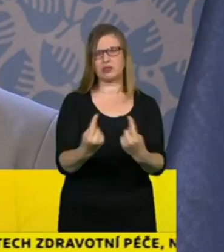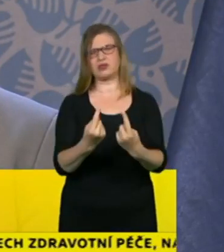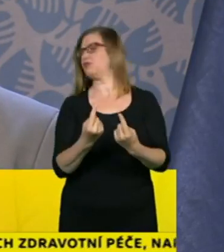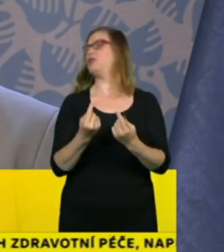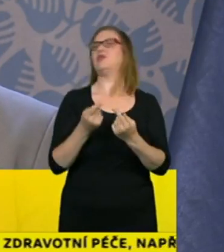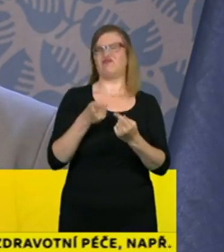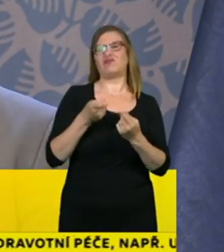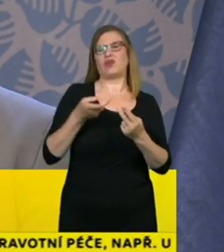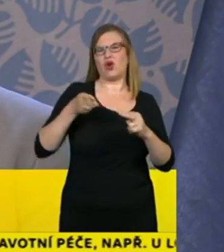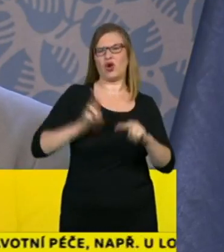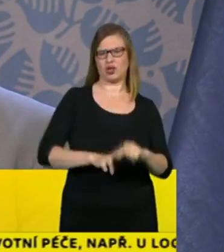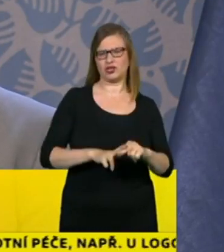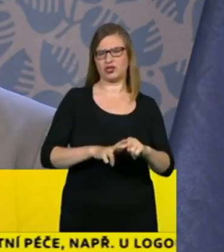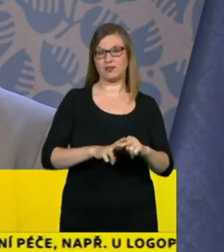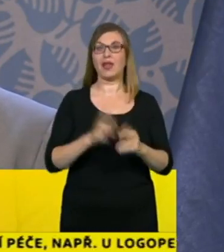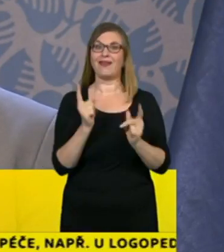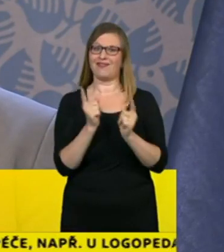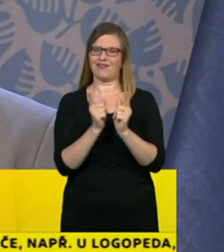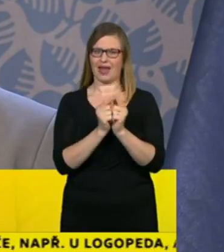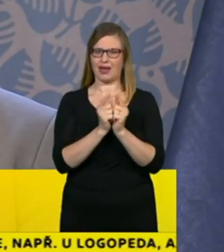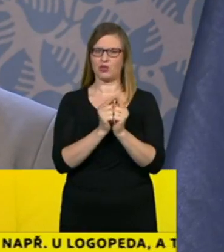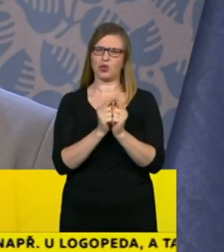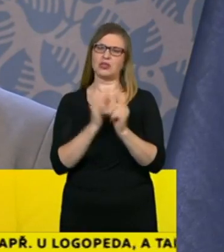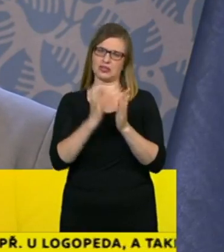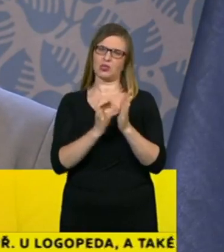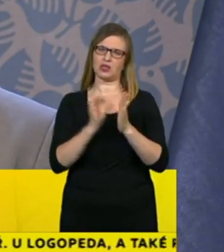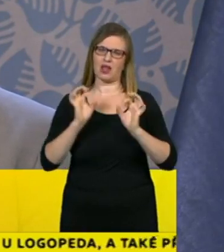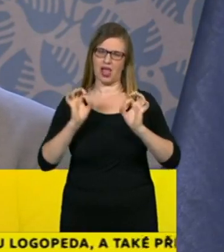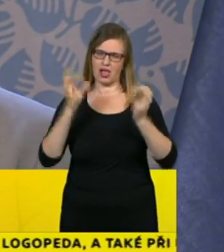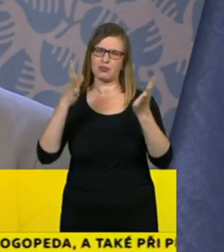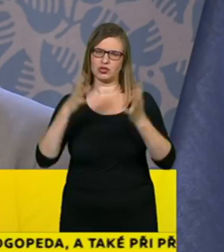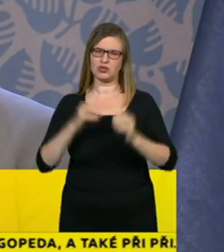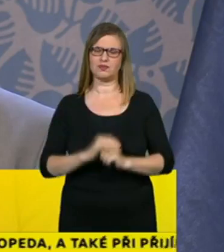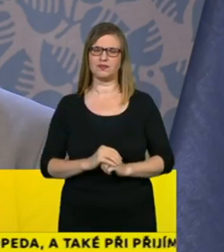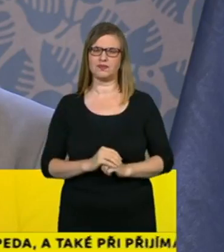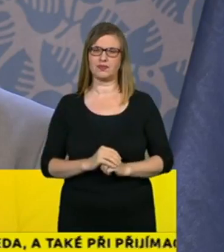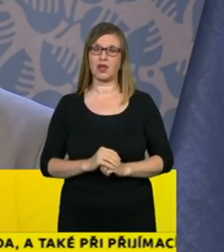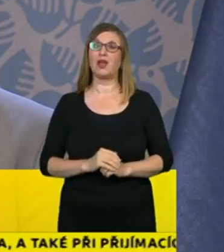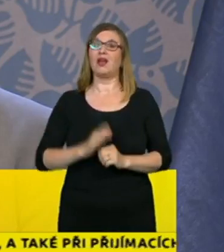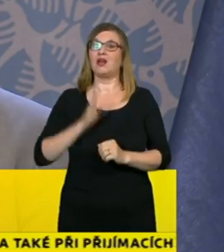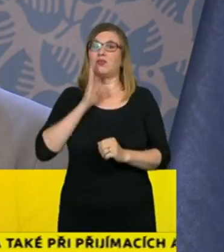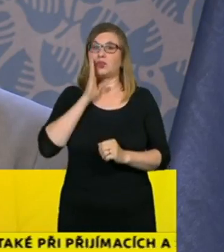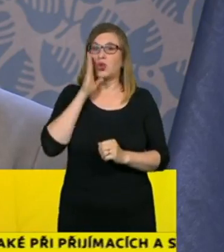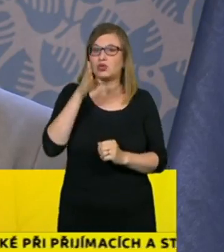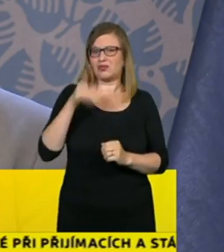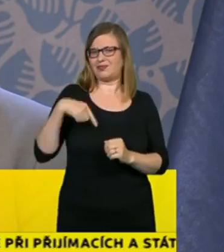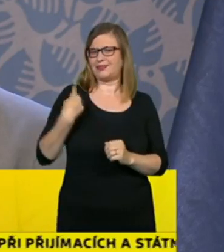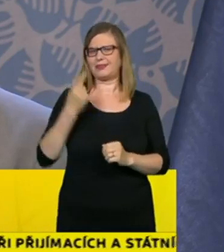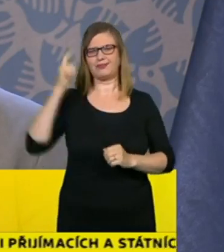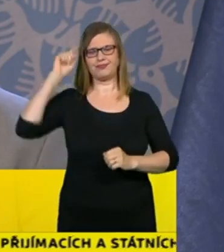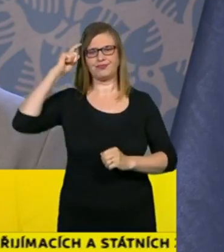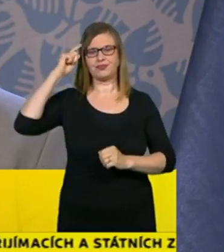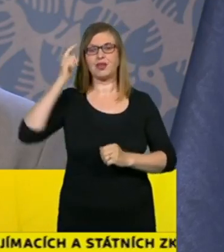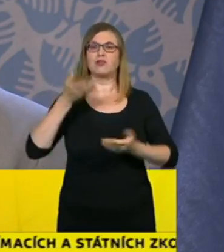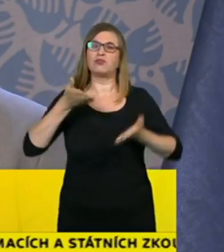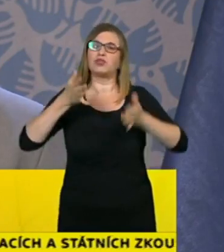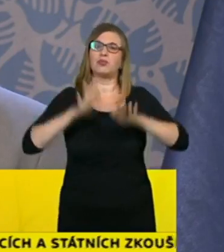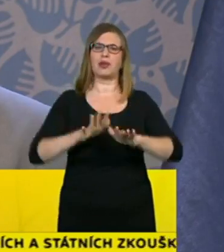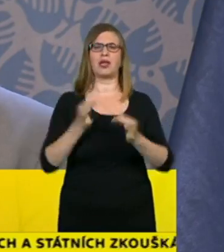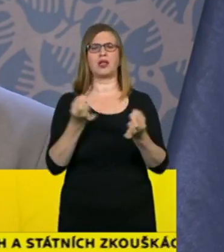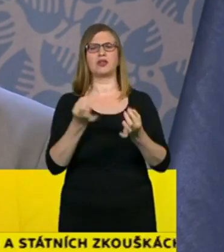přijato. Je třeba také říci, že do budoucna ještě vážně uvažujeme o tom, že u určitých specifických